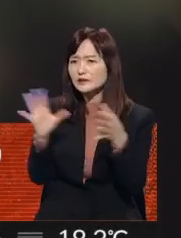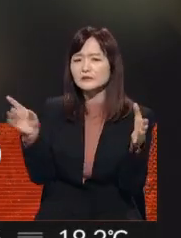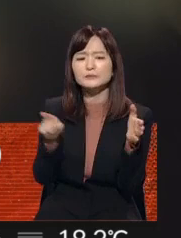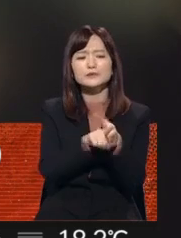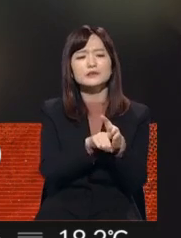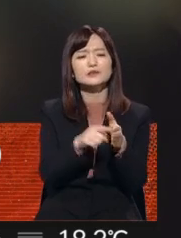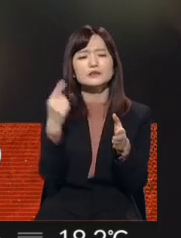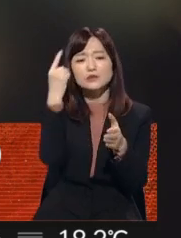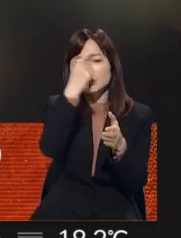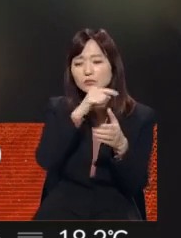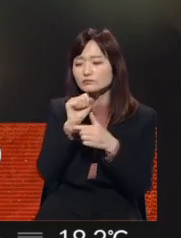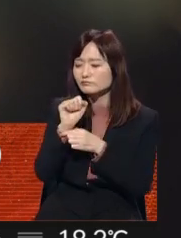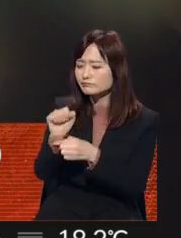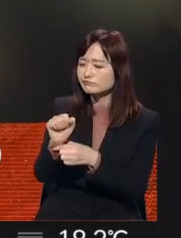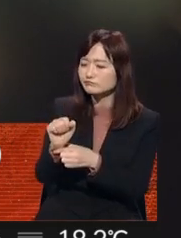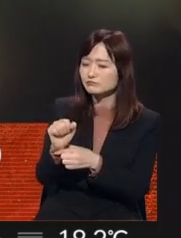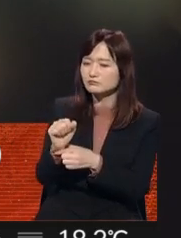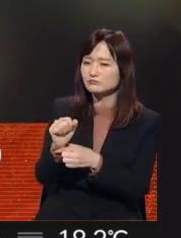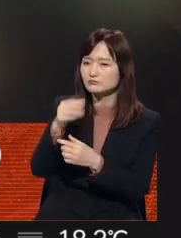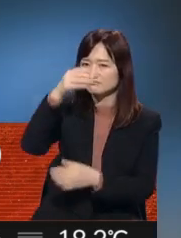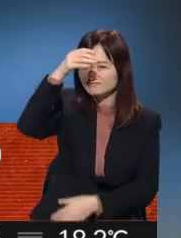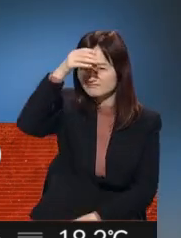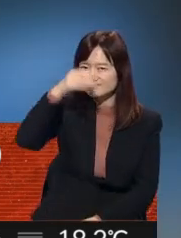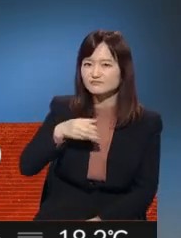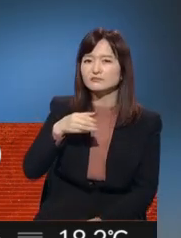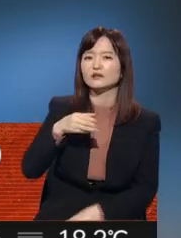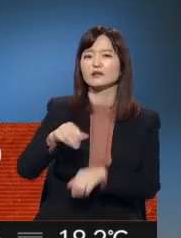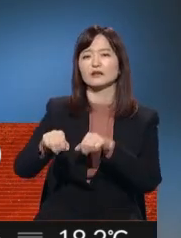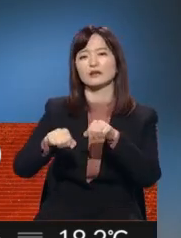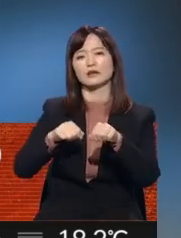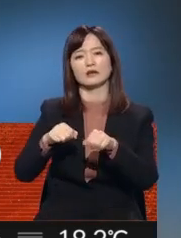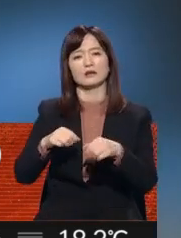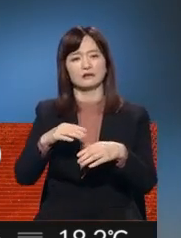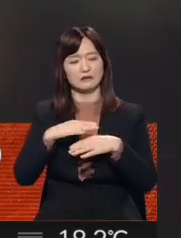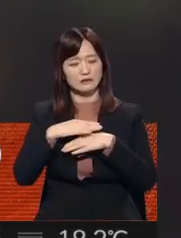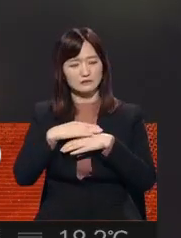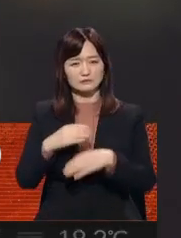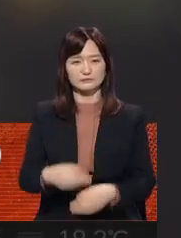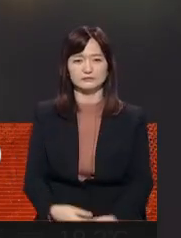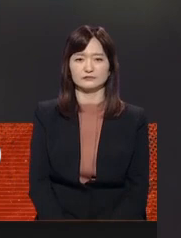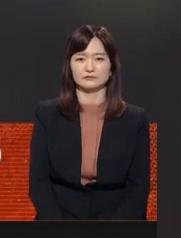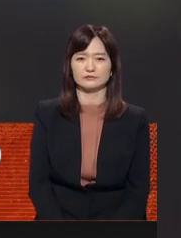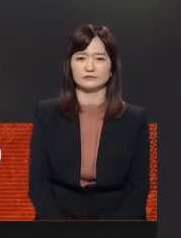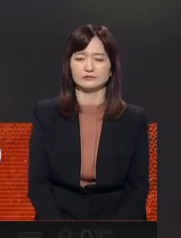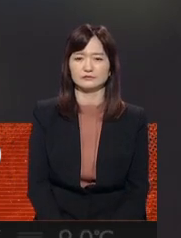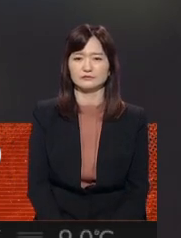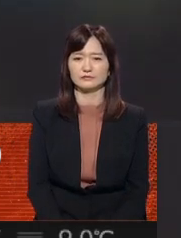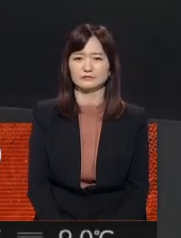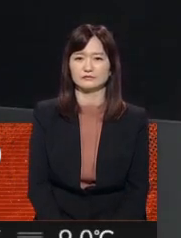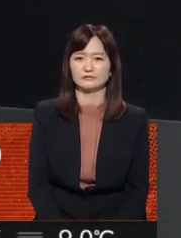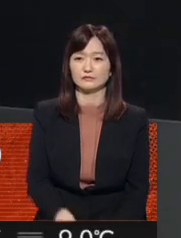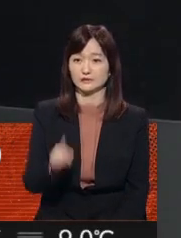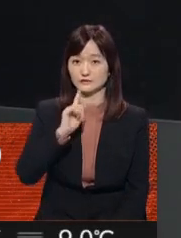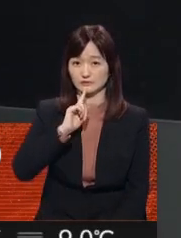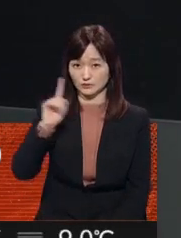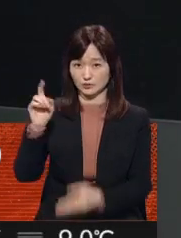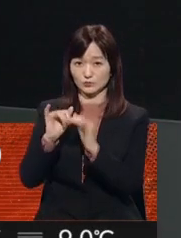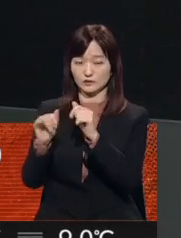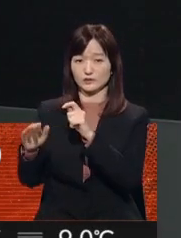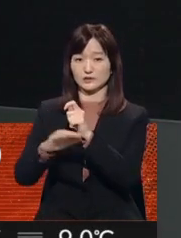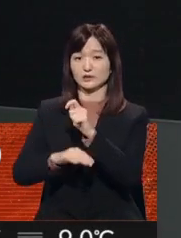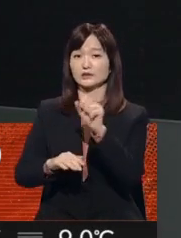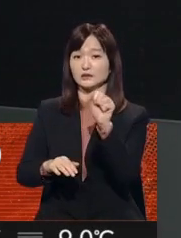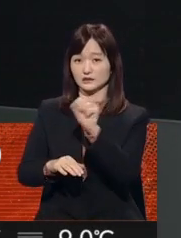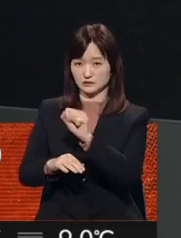얼굴까지 드러내놓고 이렇게 아무렇지도 않게 행동하는 게 무섭다고 심정을 밝혔습니다. 자, 이 제보를 해주신 택시